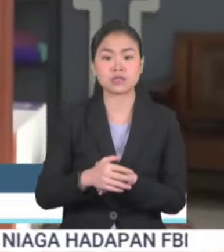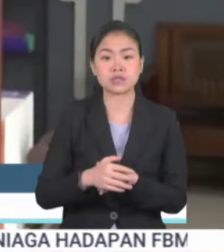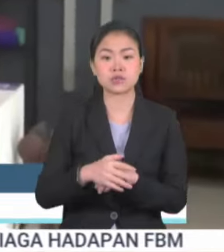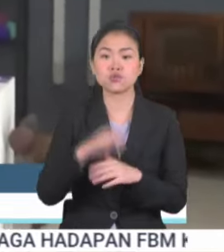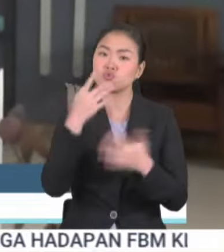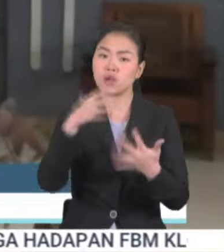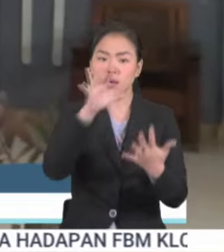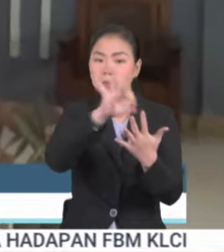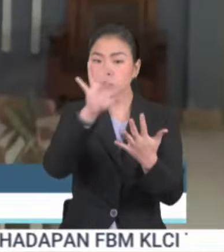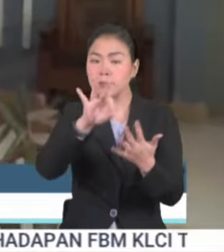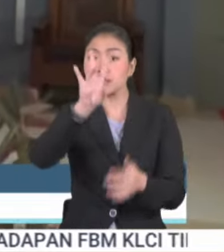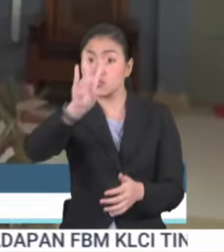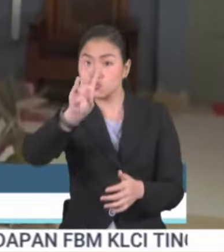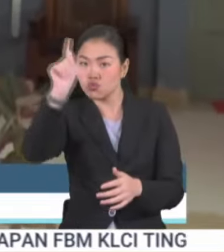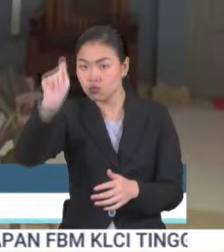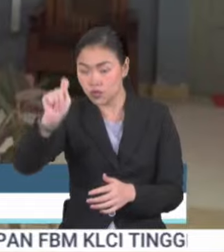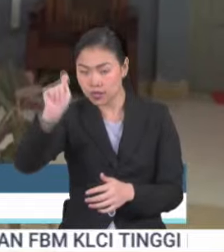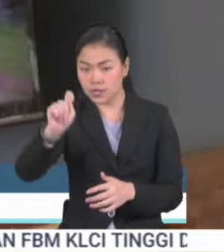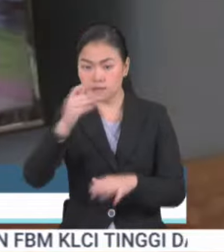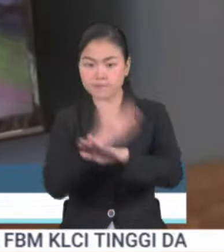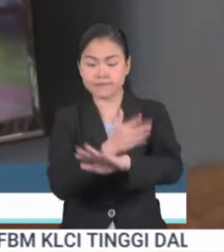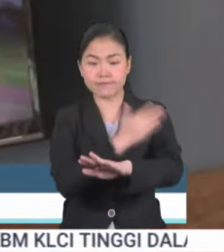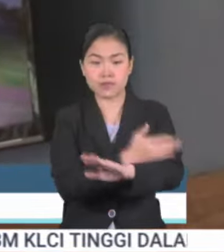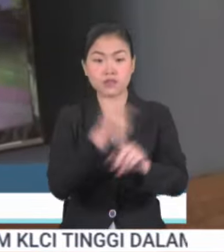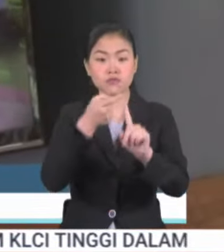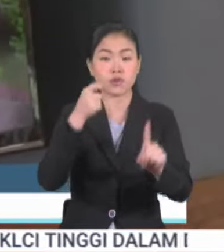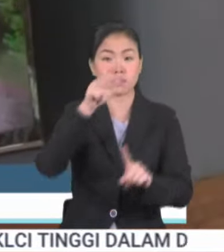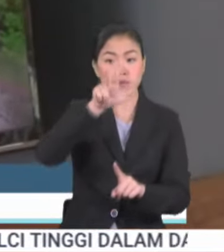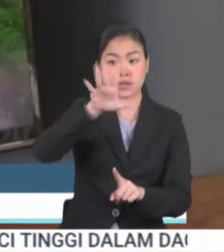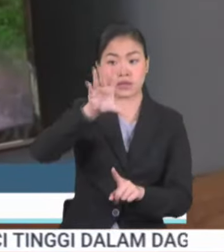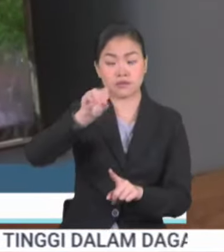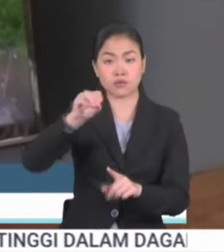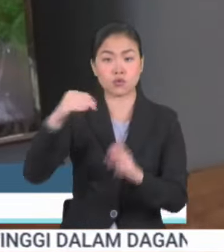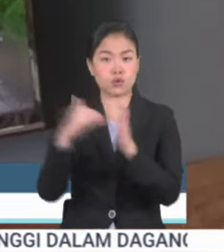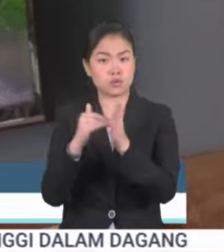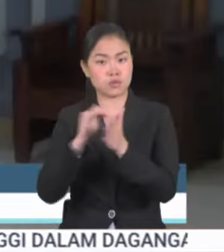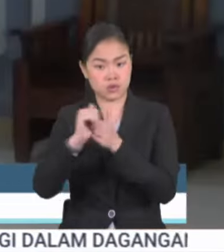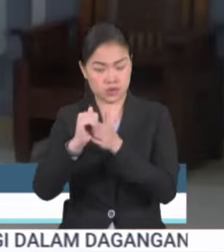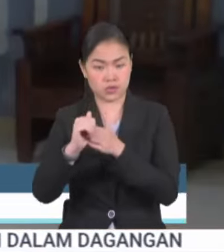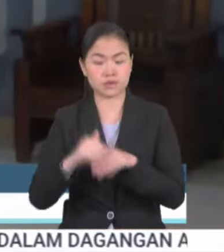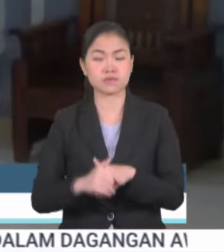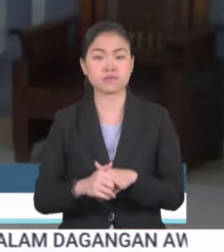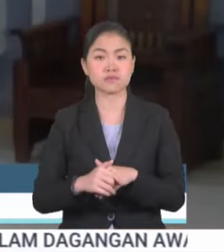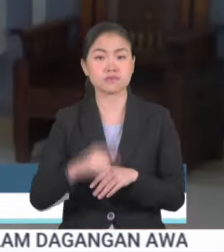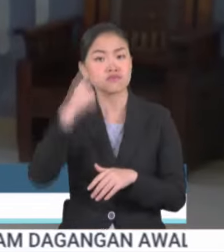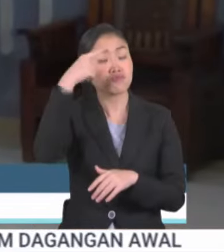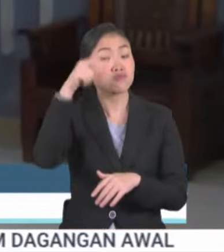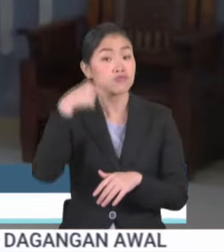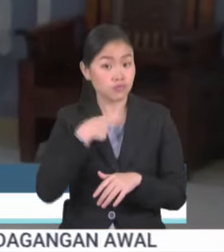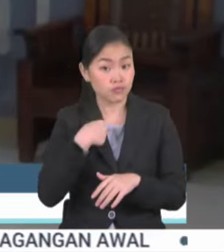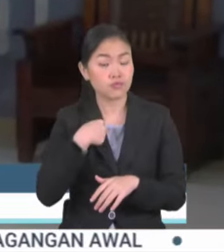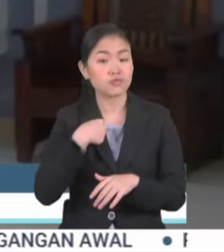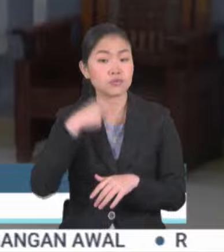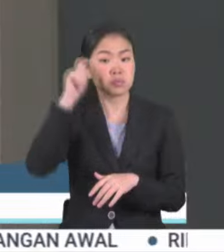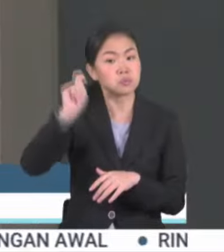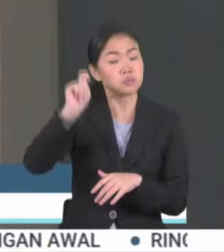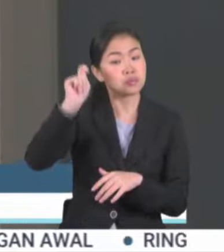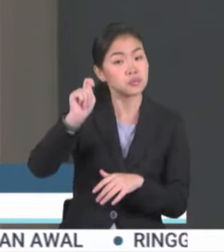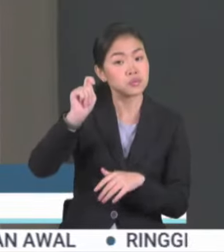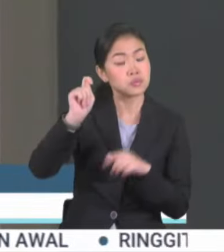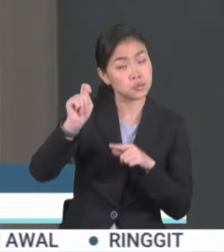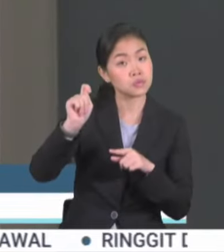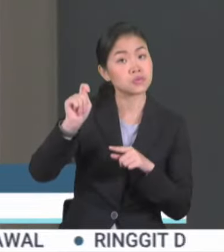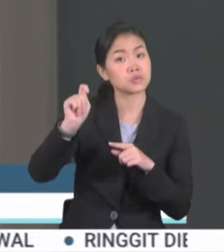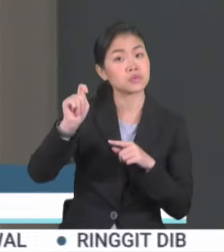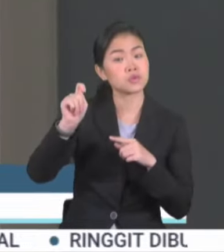tandas yang dipilih untuk kita upgrade daripada RM350,000 itu. Itulah, bagi saya, tandas kios kita ini